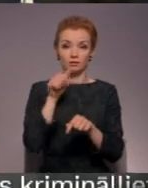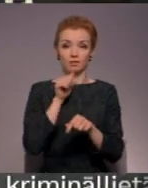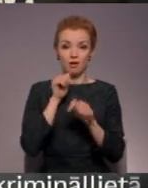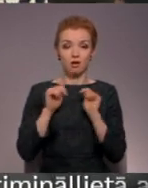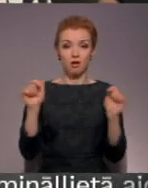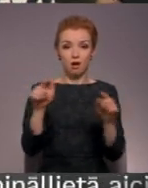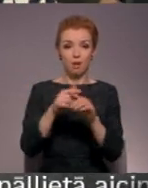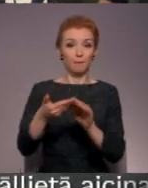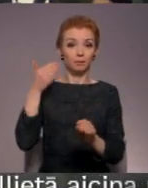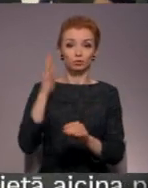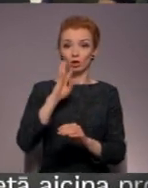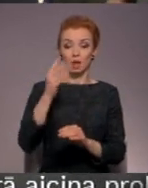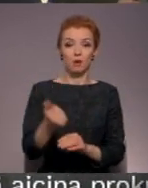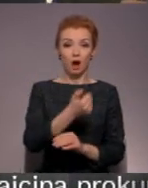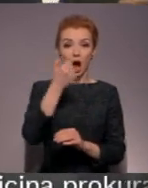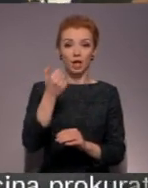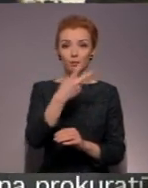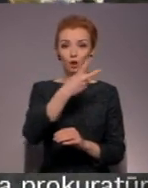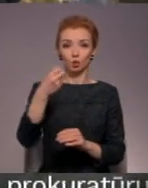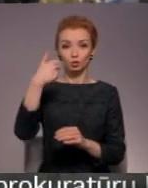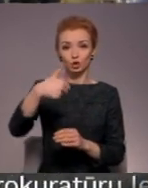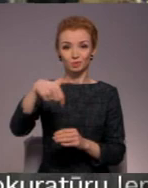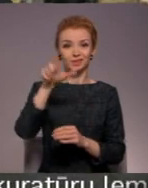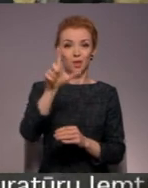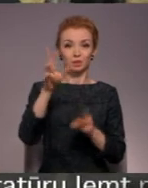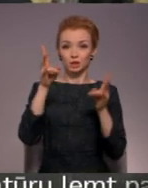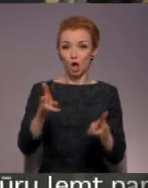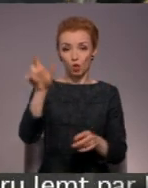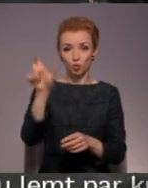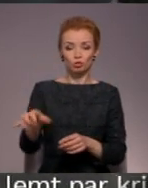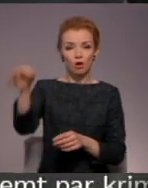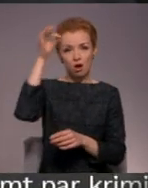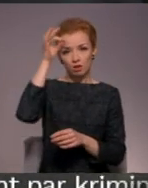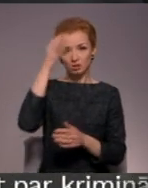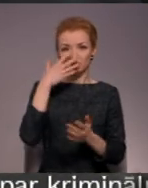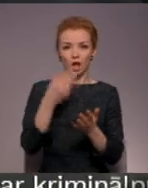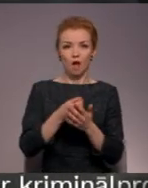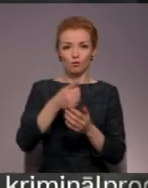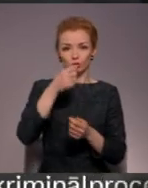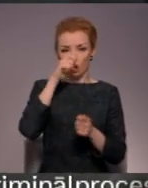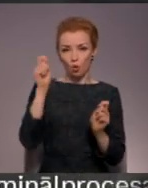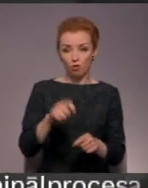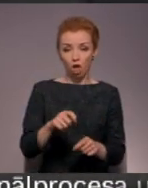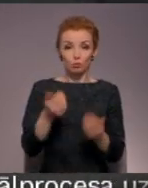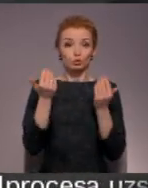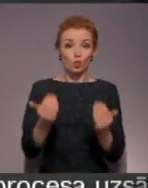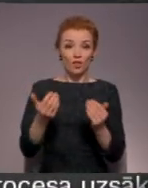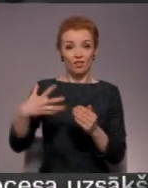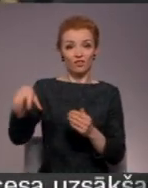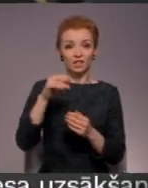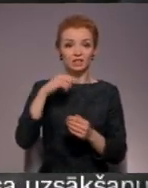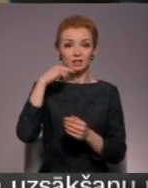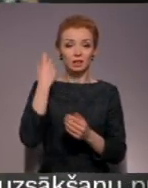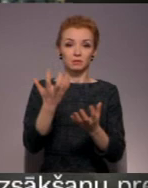zālē pirms aptuveni 4 gadiem 267 cietušie atcerējās savu zaudējumu, un šodien viņi cer